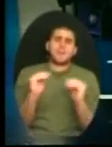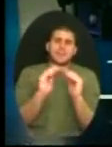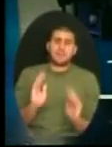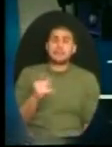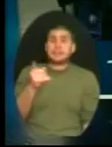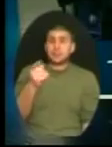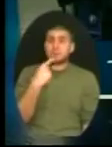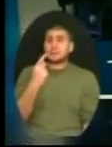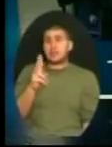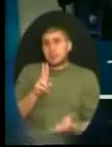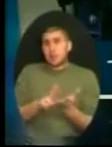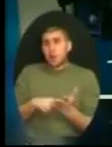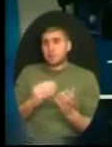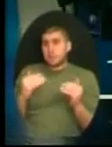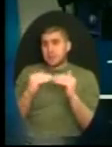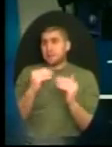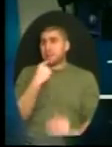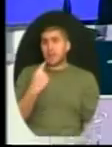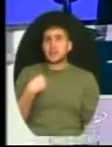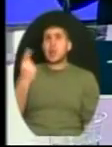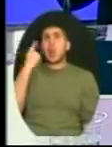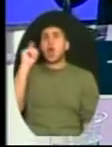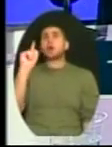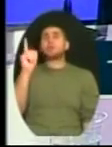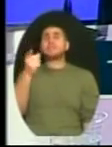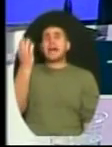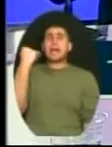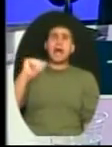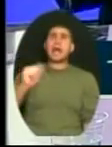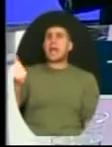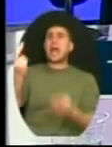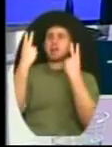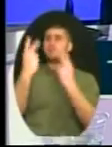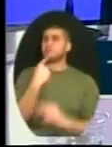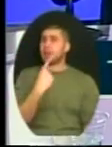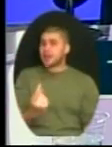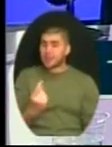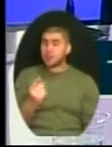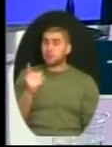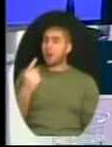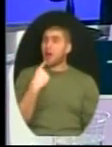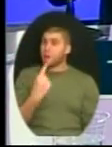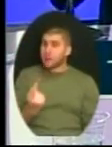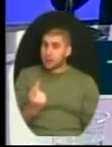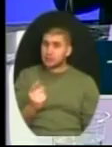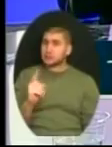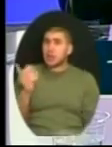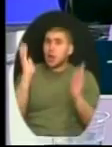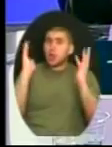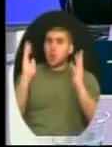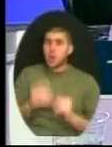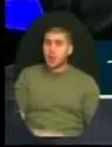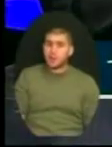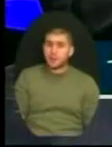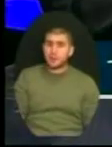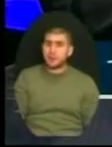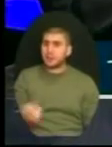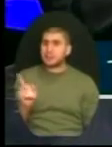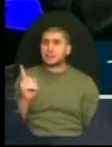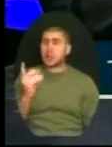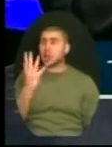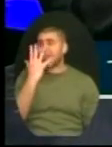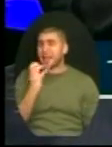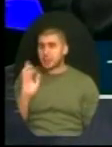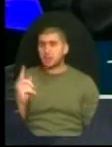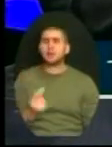ואתה אומר, זה גם נכון לומר את זה. אני לא חושב שזה היה, שזה הדבר הכי חשוב שהוא אמר, אבל מי שאמר את זה, זה לא כזה נורא, אני לא רואה בזה כזה טרגדיה. זה